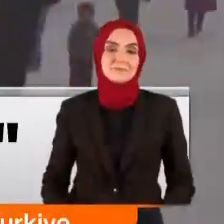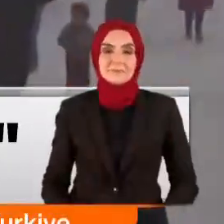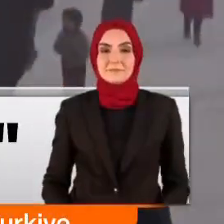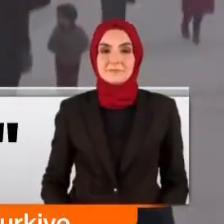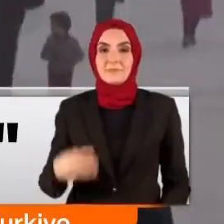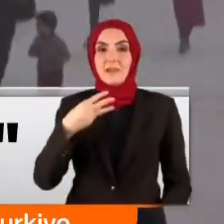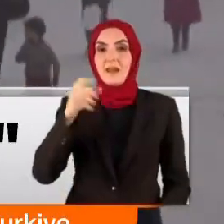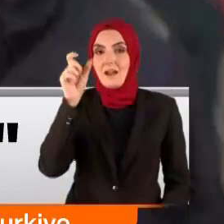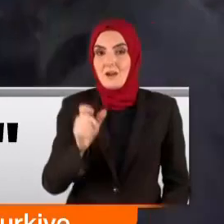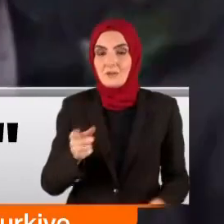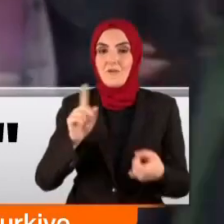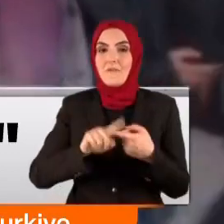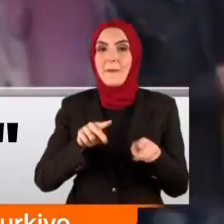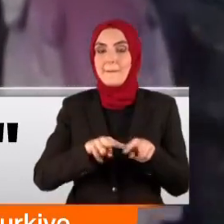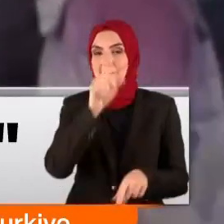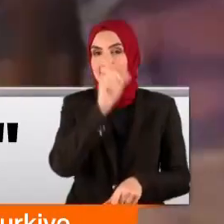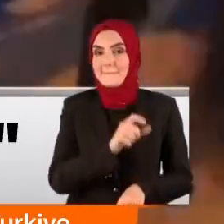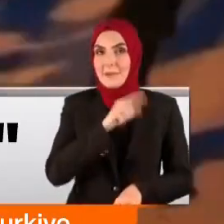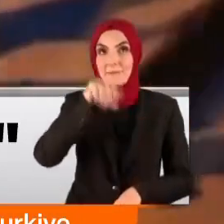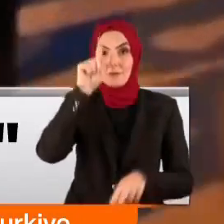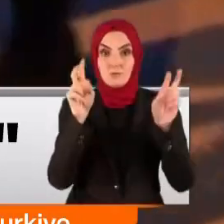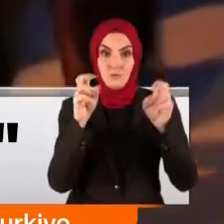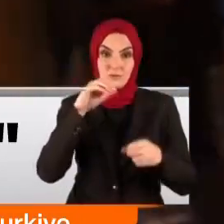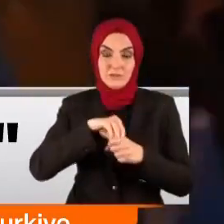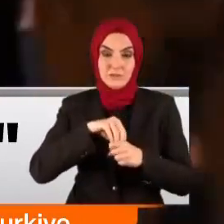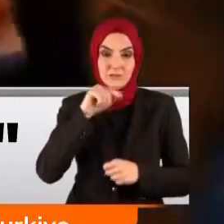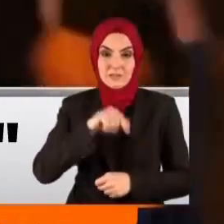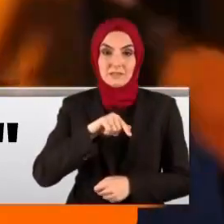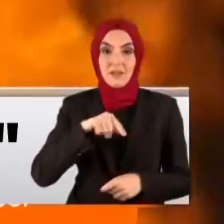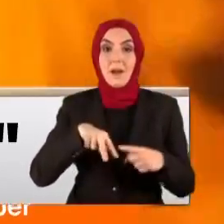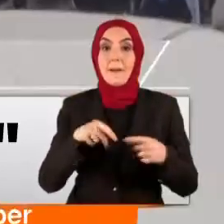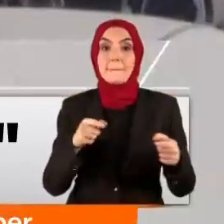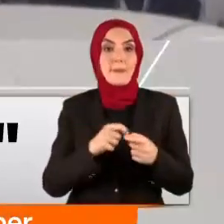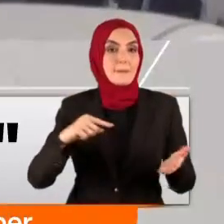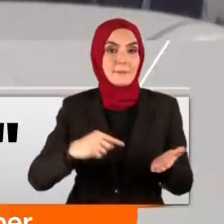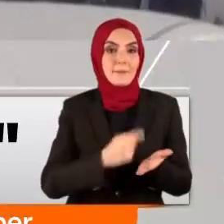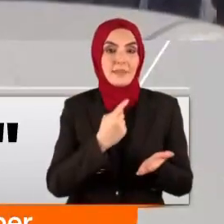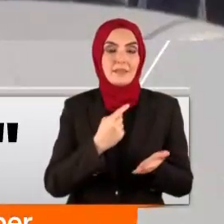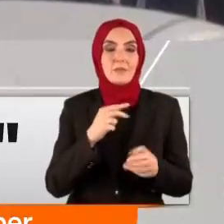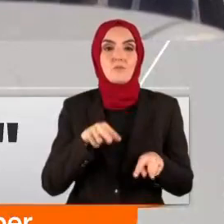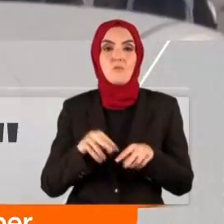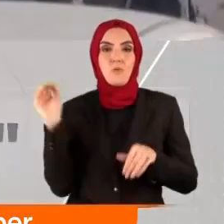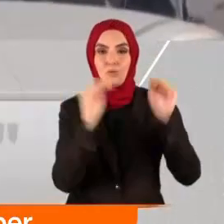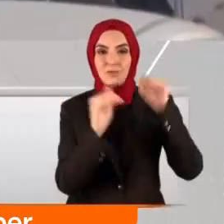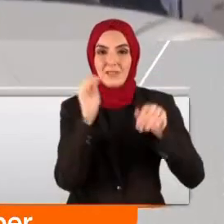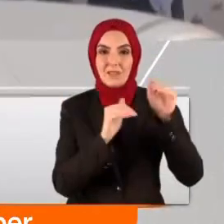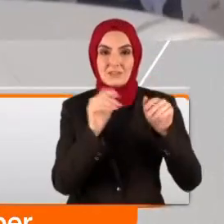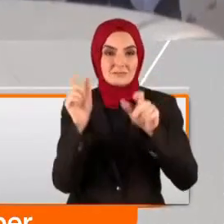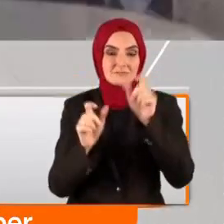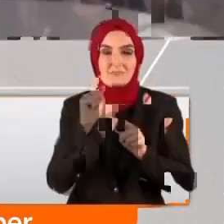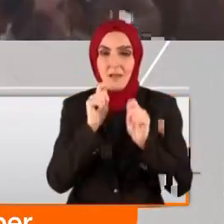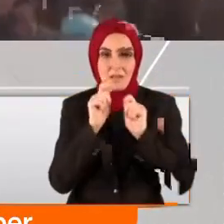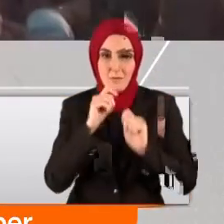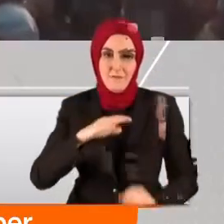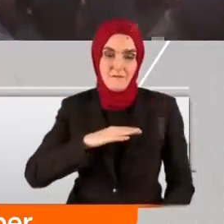Erdoğan ve Merkel'in gündeminde Avrupa Birliği ile imzalanan mülteci anlaşması da vardı. Türkiye bu işin adeta